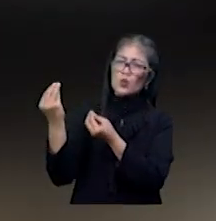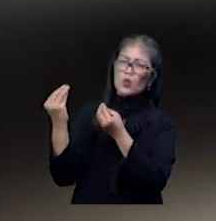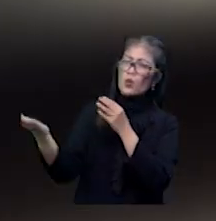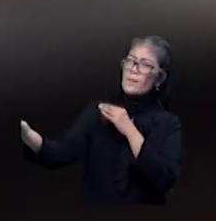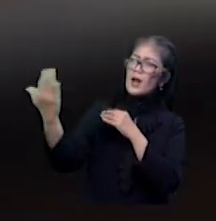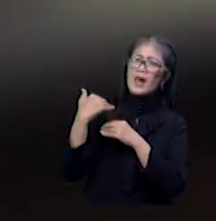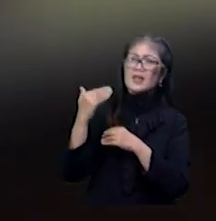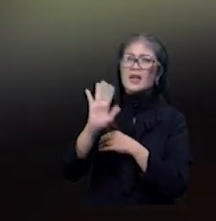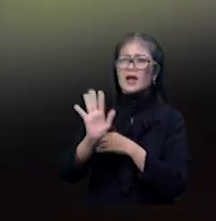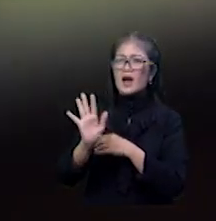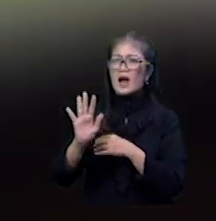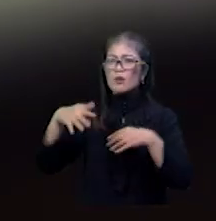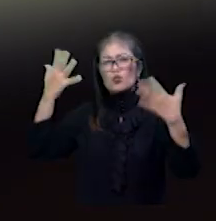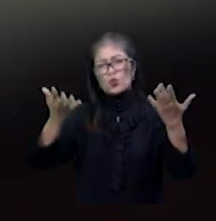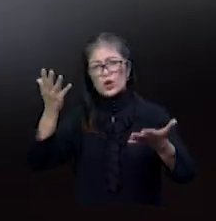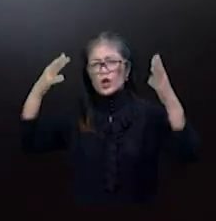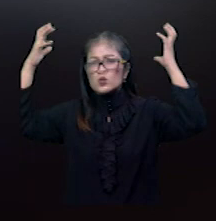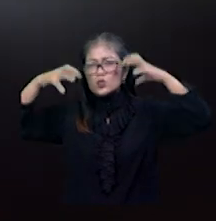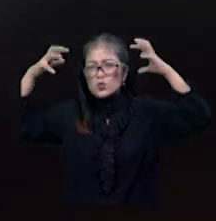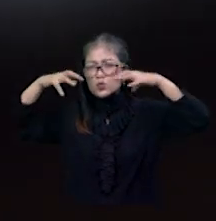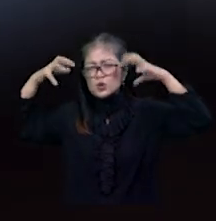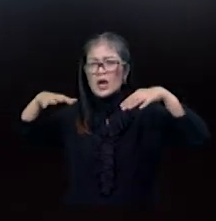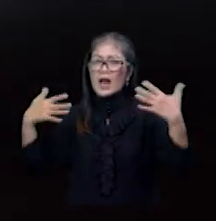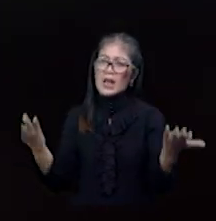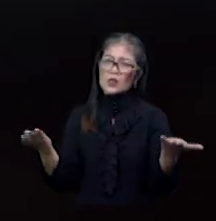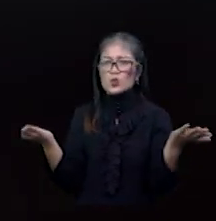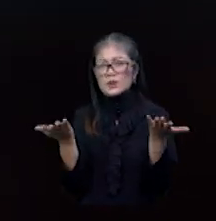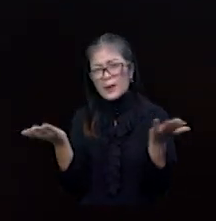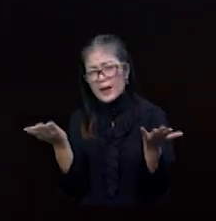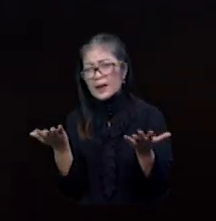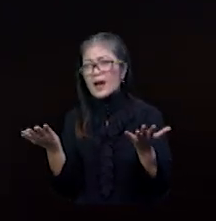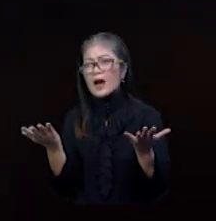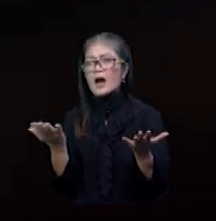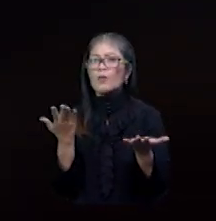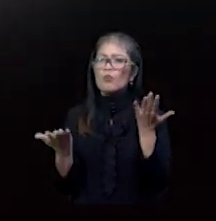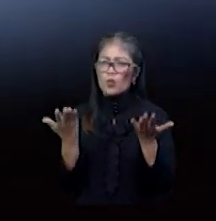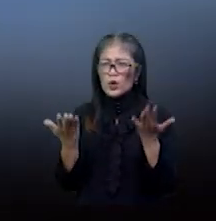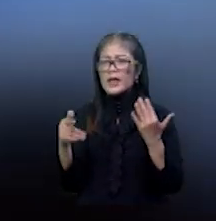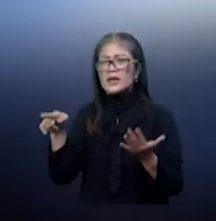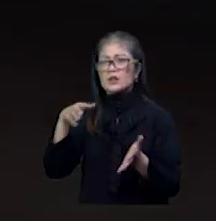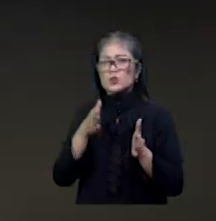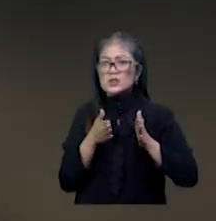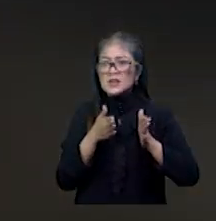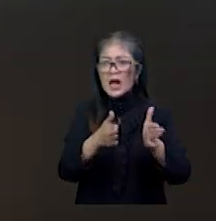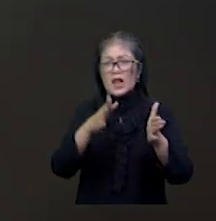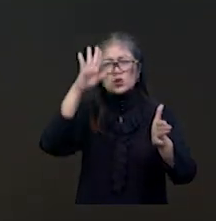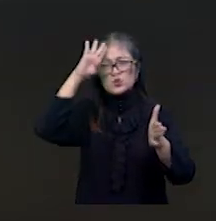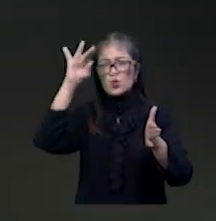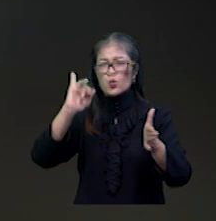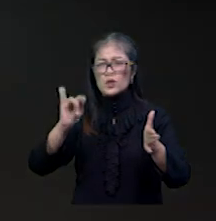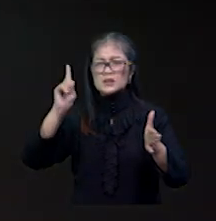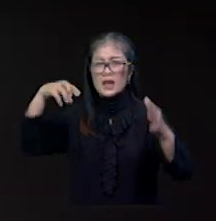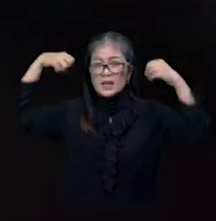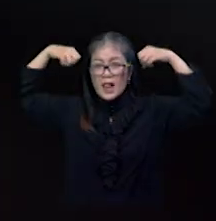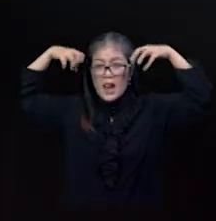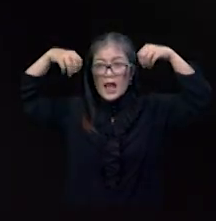hujan lebat. Diperkirakan medan jalur yang dilintasi menjadi sulit dengan minimnya cahaya. Dari penyisiran,